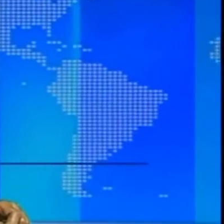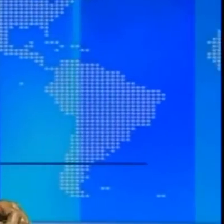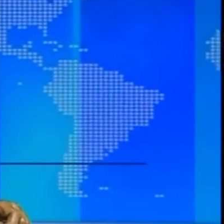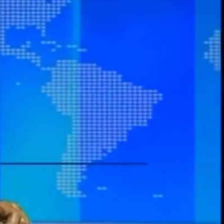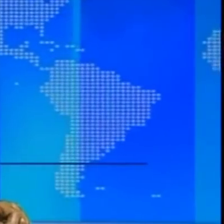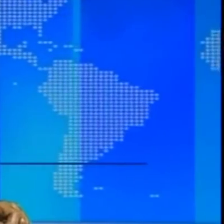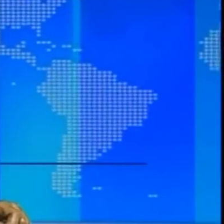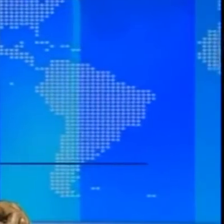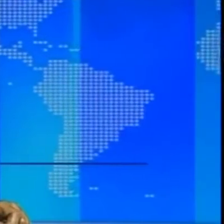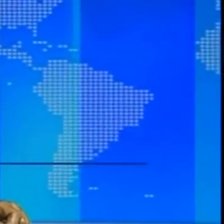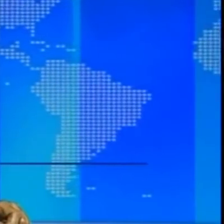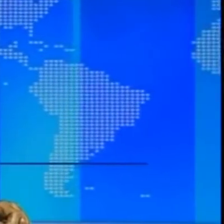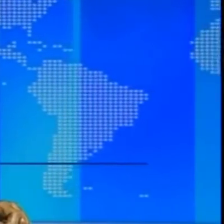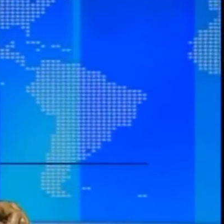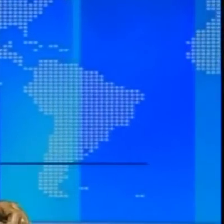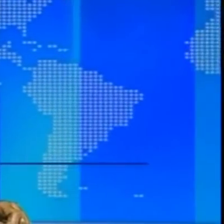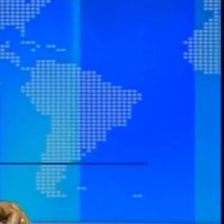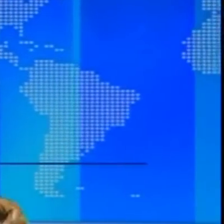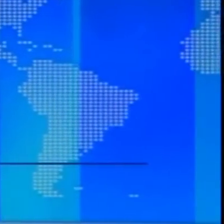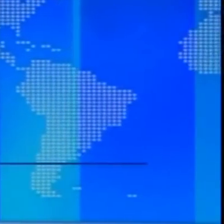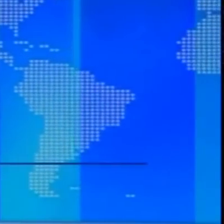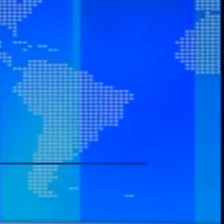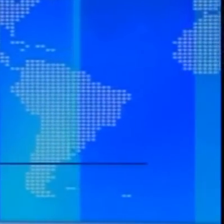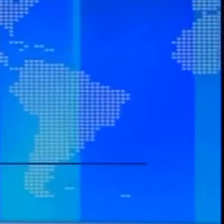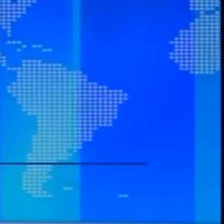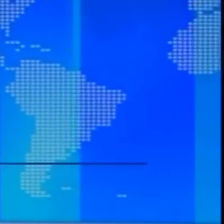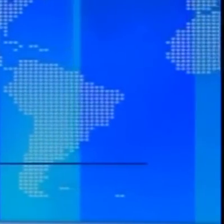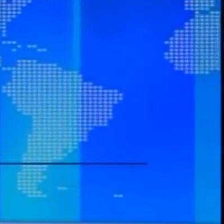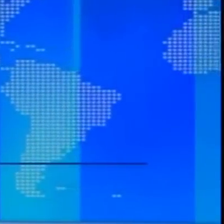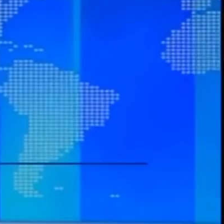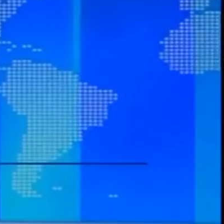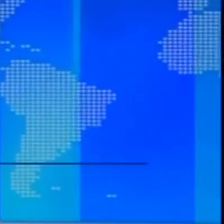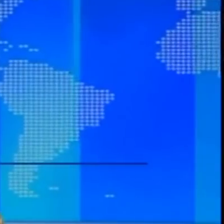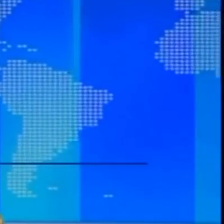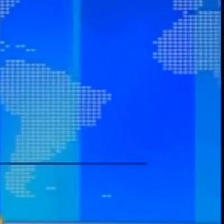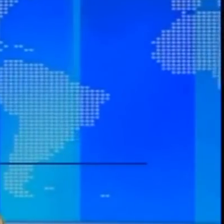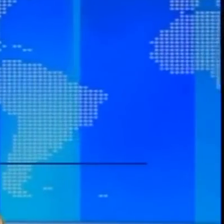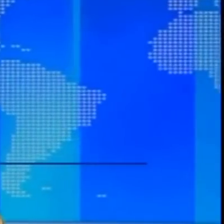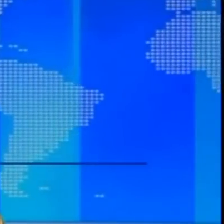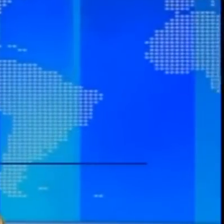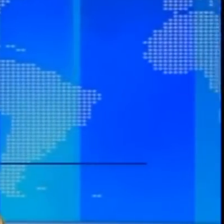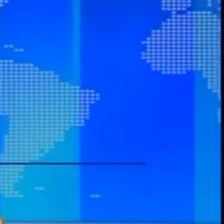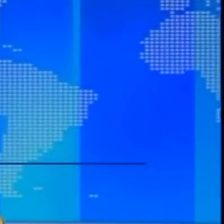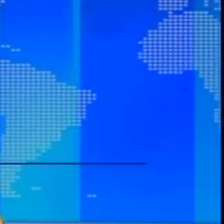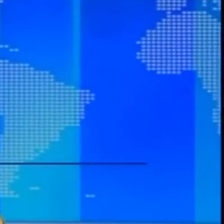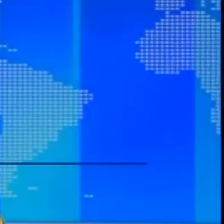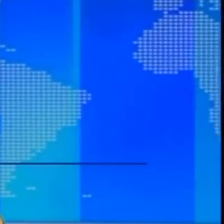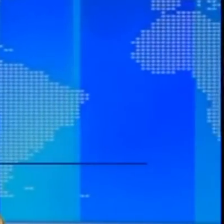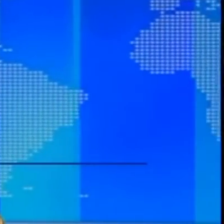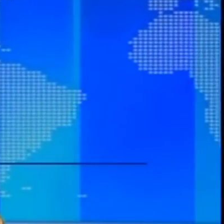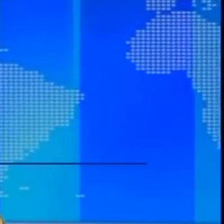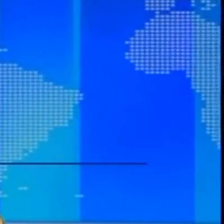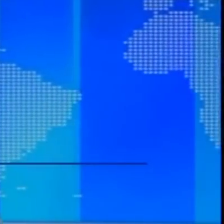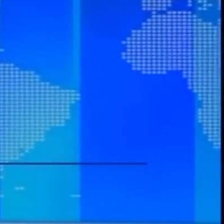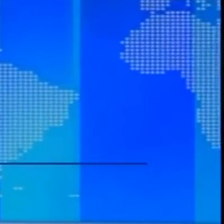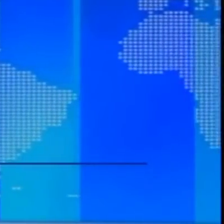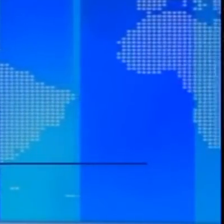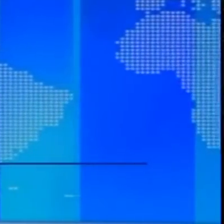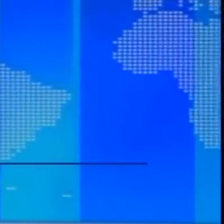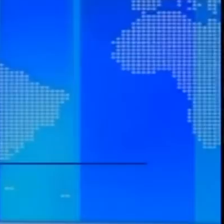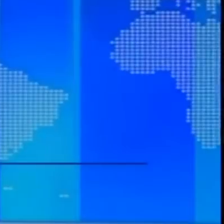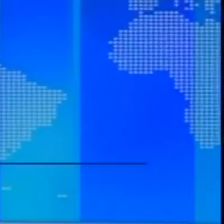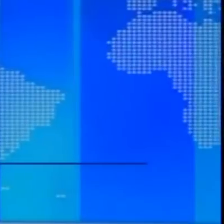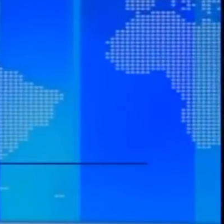l'OGFREM ne peut perdurer au moment où les autorités se déploient pour trouver les voies et moyens pour répondre aux problèmes qui préoccupe